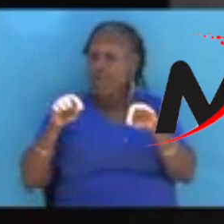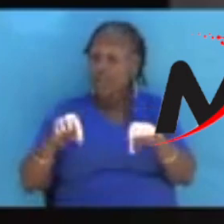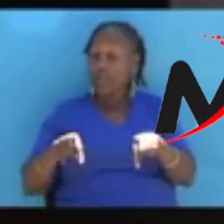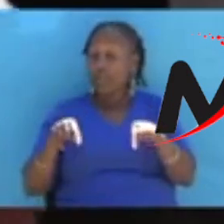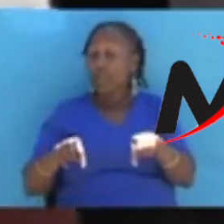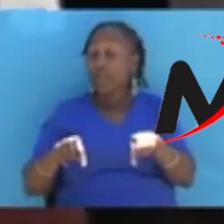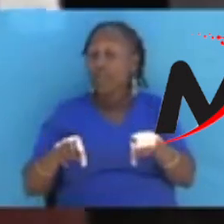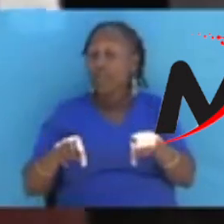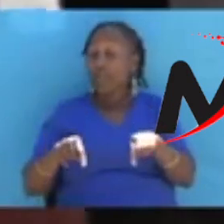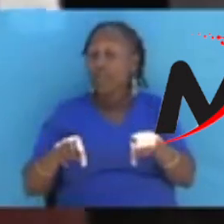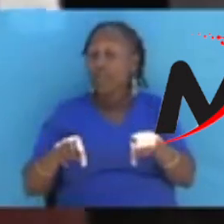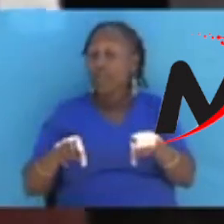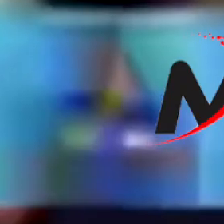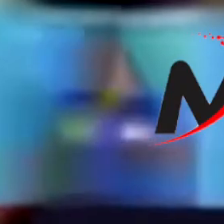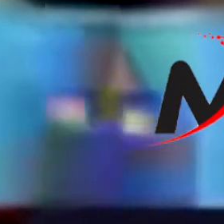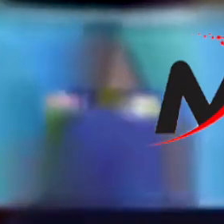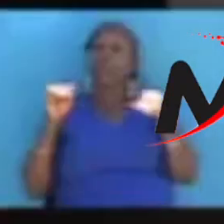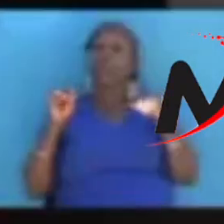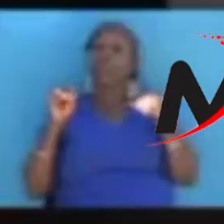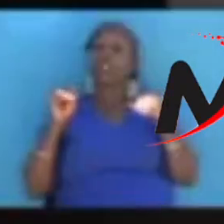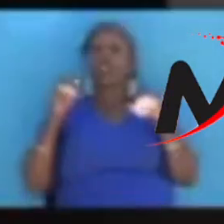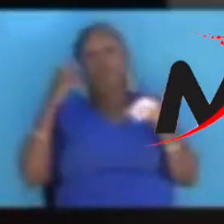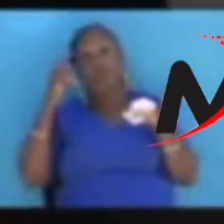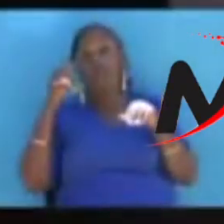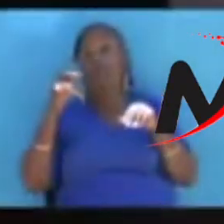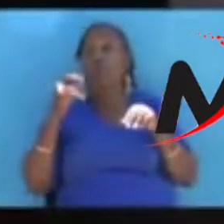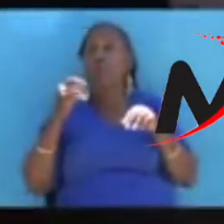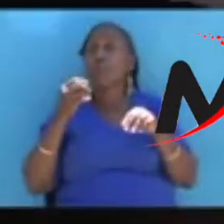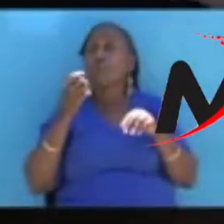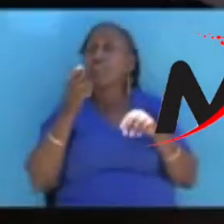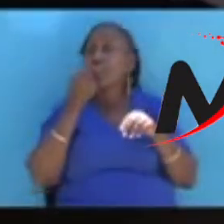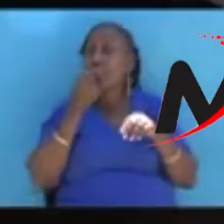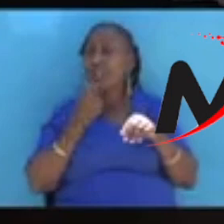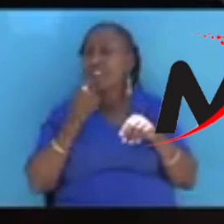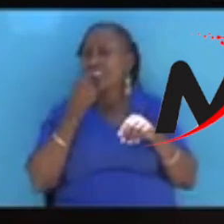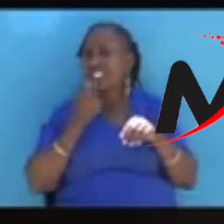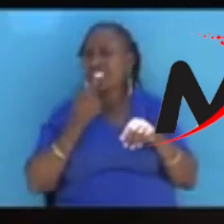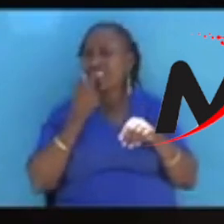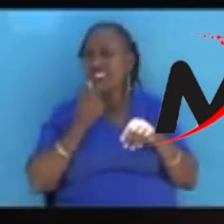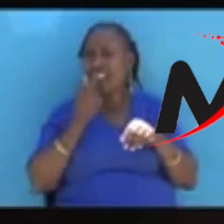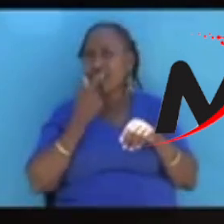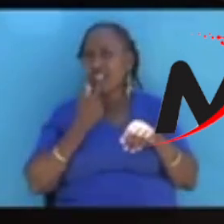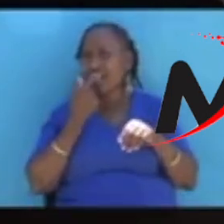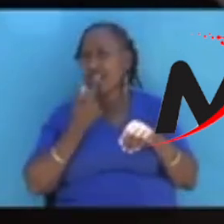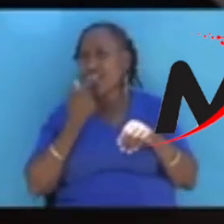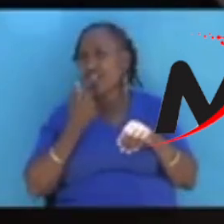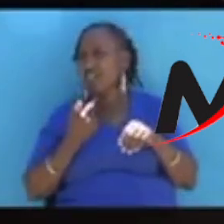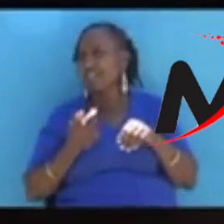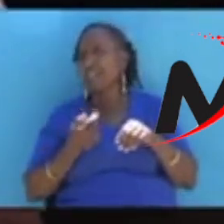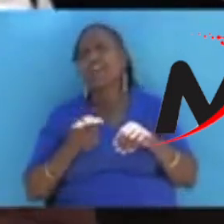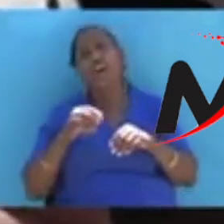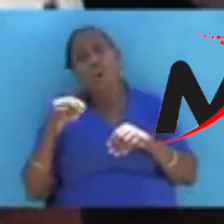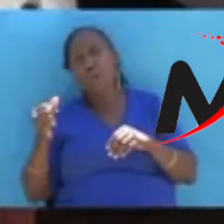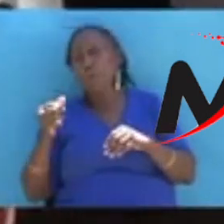Kirinyaga tunangojea mchele wetu utolewe kule kwa store. Na pia wafugaji